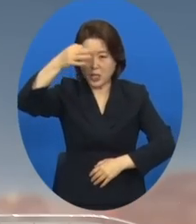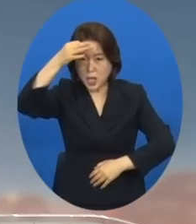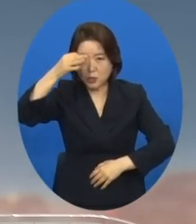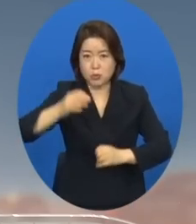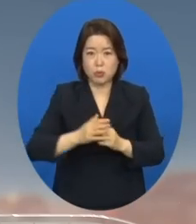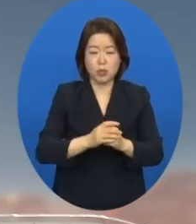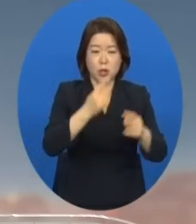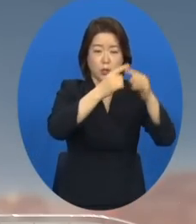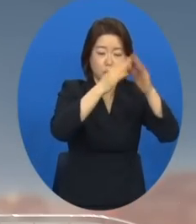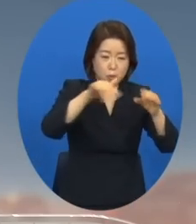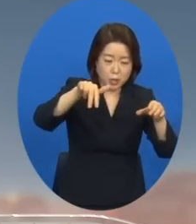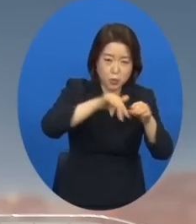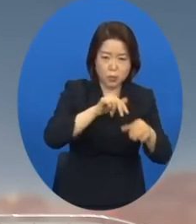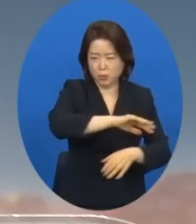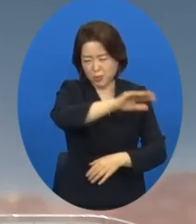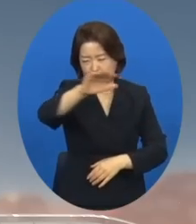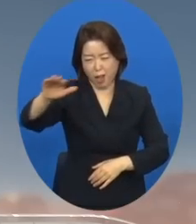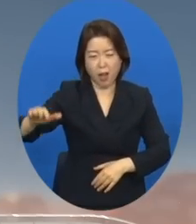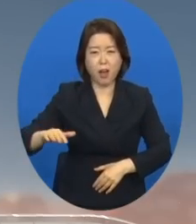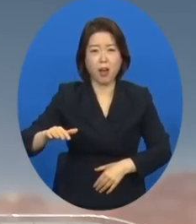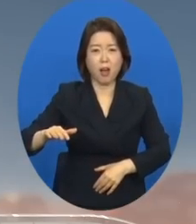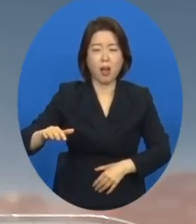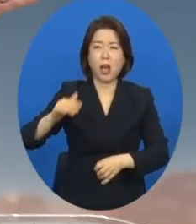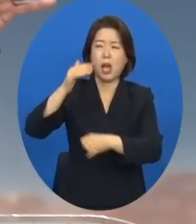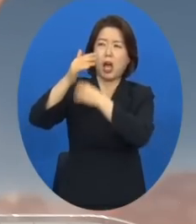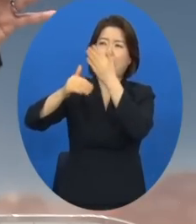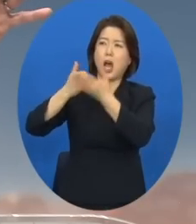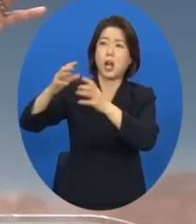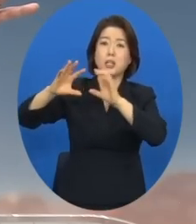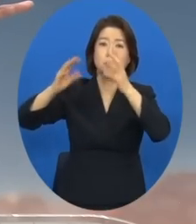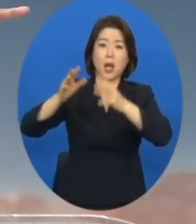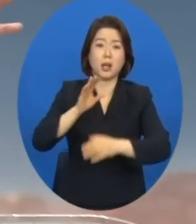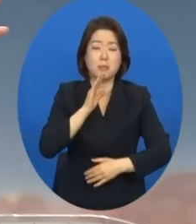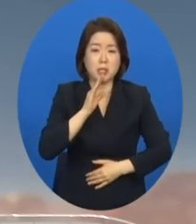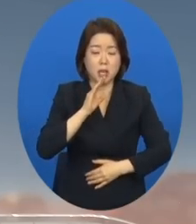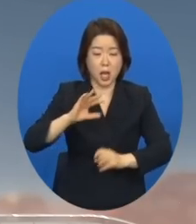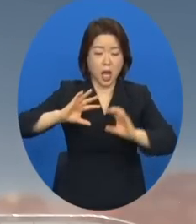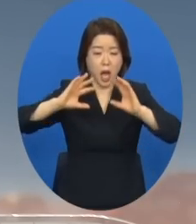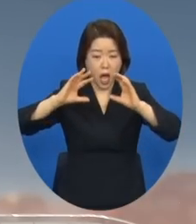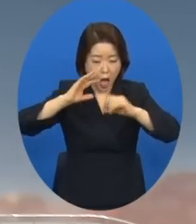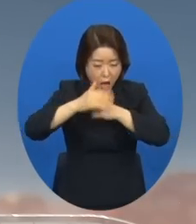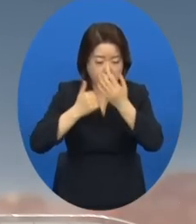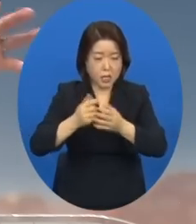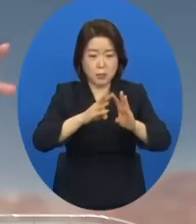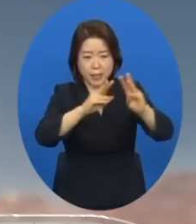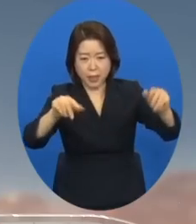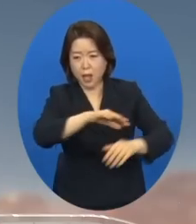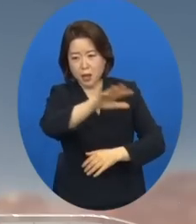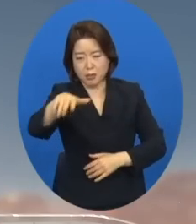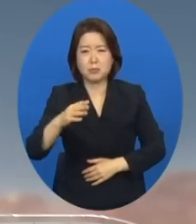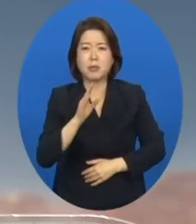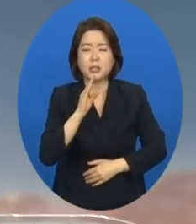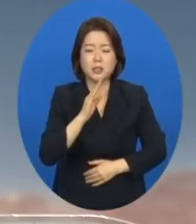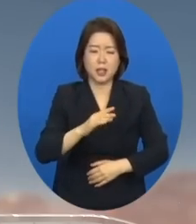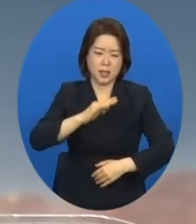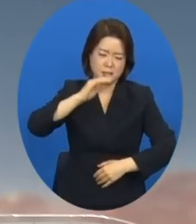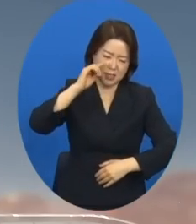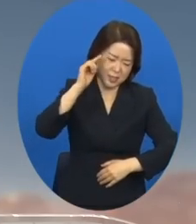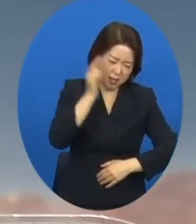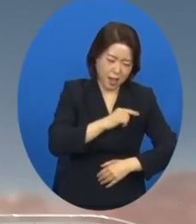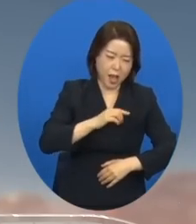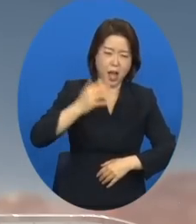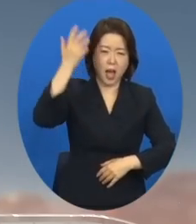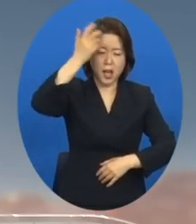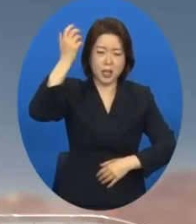교회 종교 마저도요 하나님의 나라인데 땅인데 지금 악한 영들이 사로잡고 있다니까요